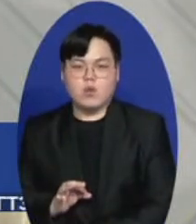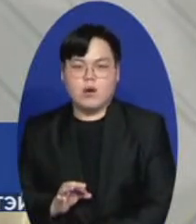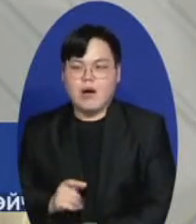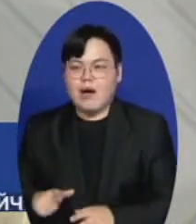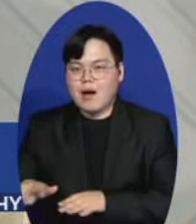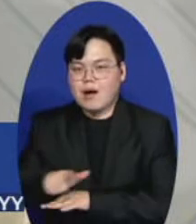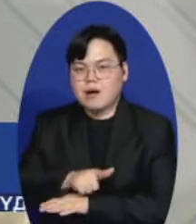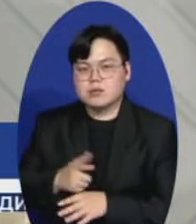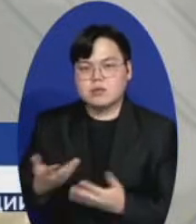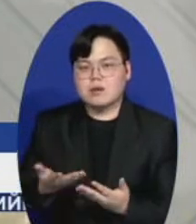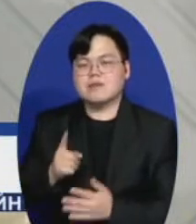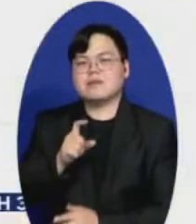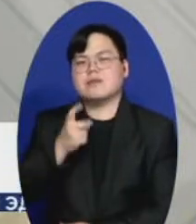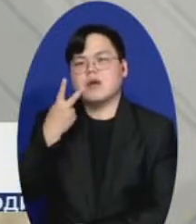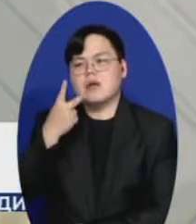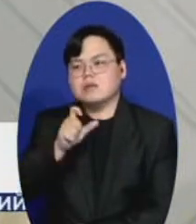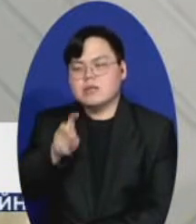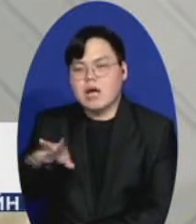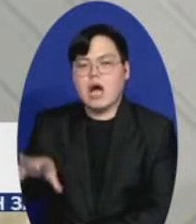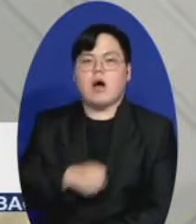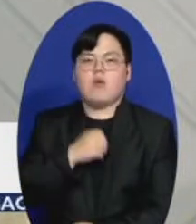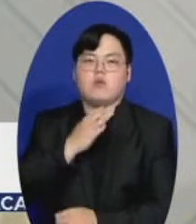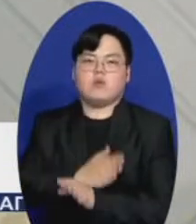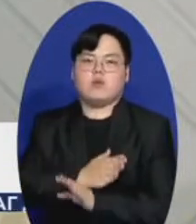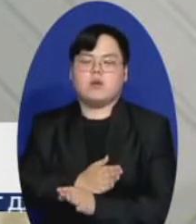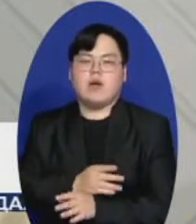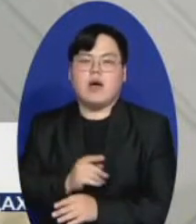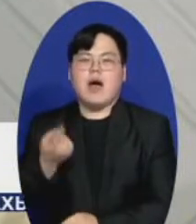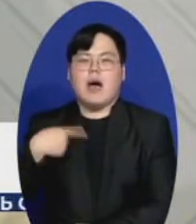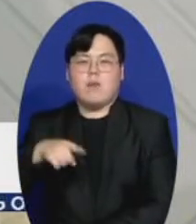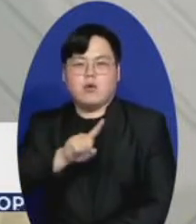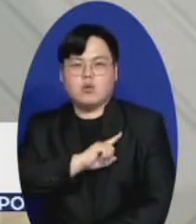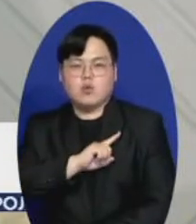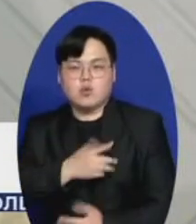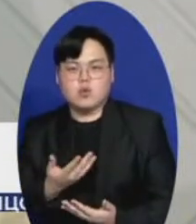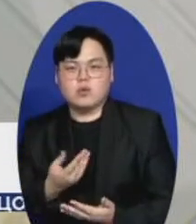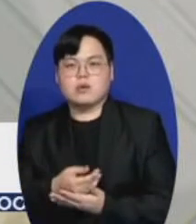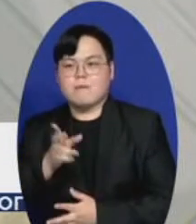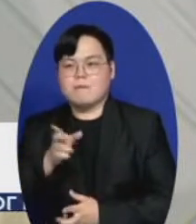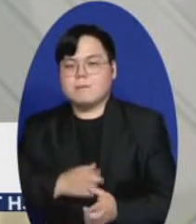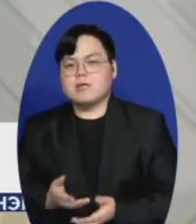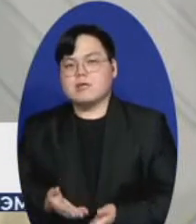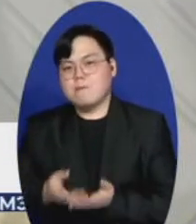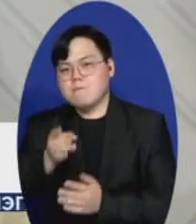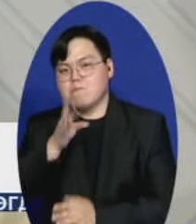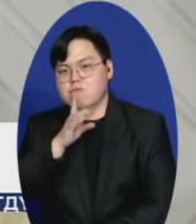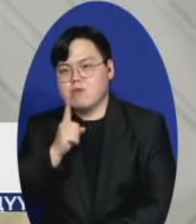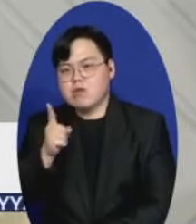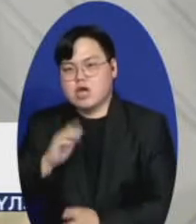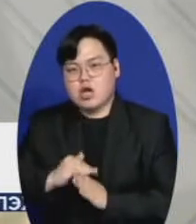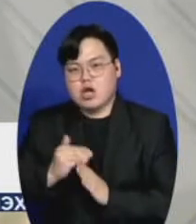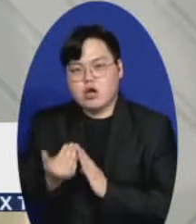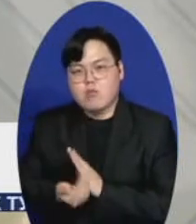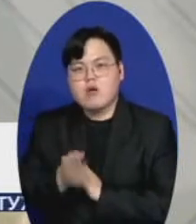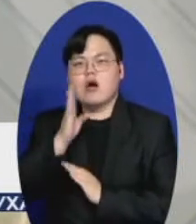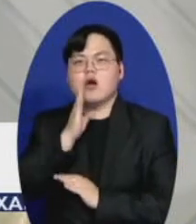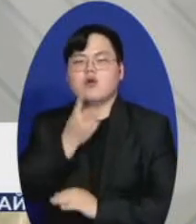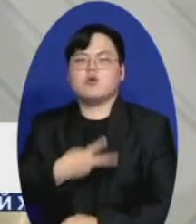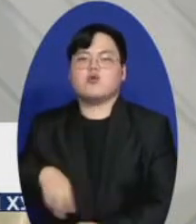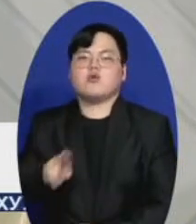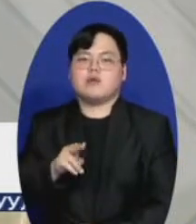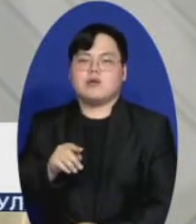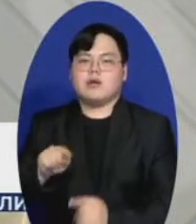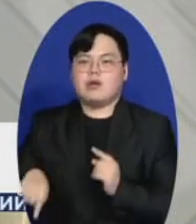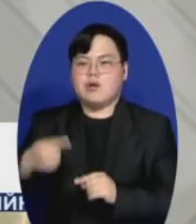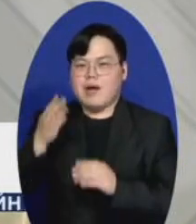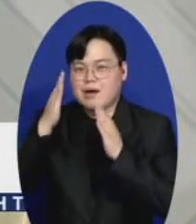ямар нэгэн газраас бол зээлтэй байдаг. Хамгийн түрүүнд бас энэ бизнес дэмжигчд нэгдүгээр бид нэр өрх толгоос ээжүүдтэйгээ бас анхаарах хэрэгтэй